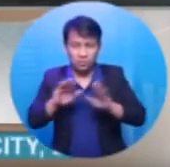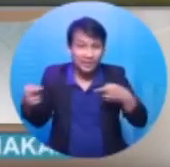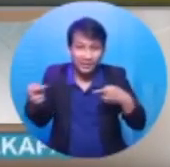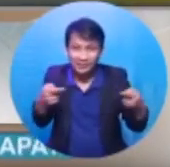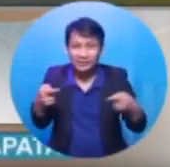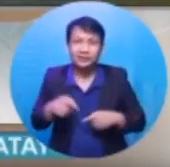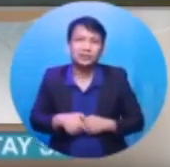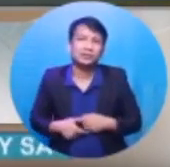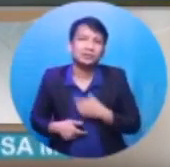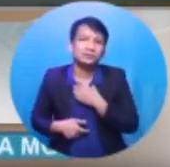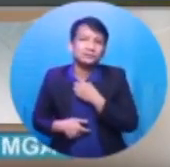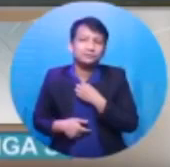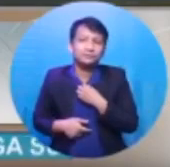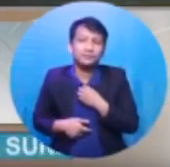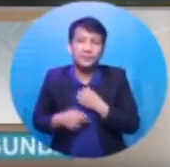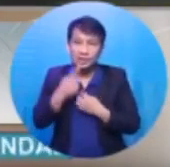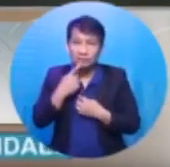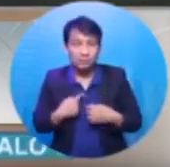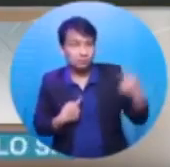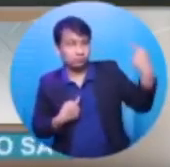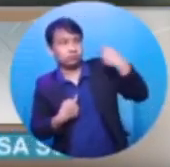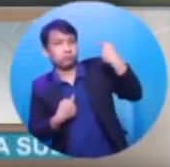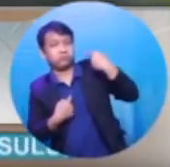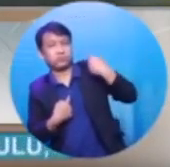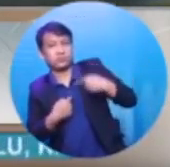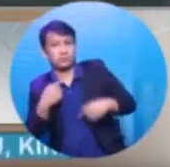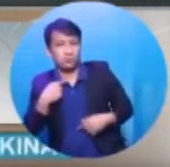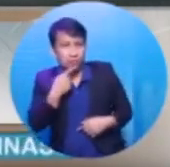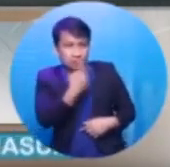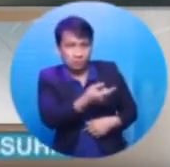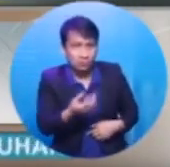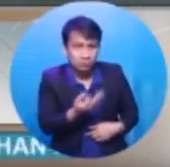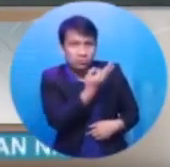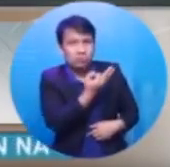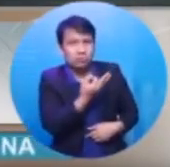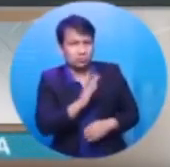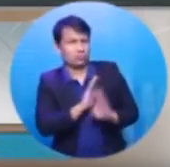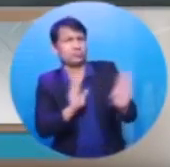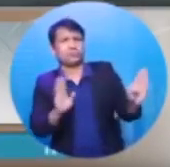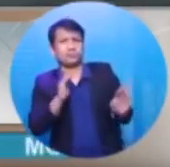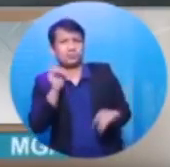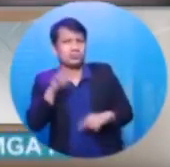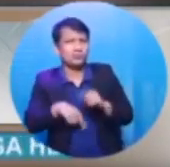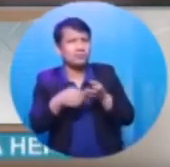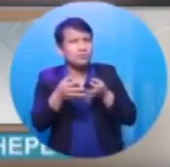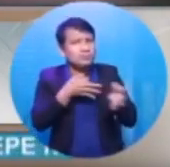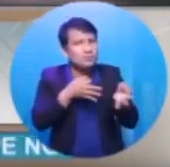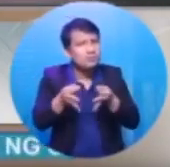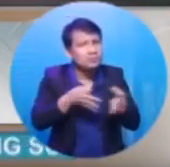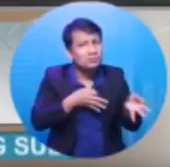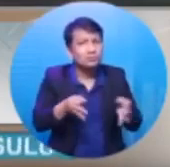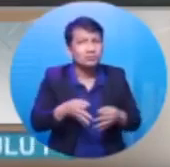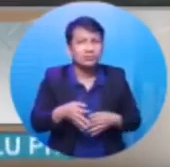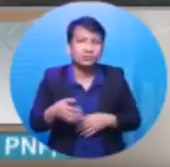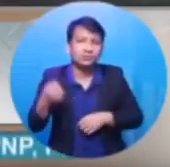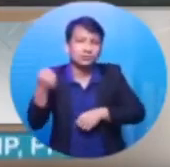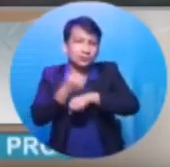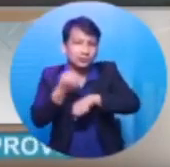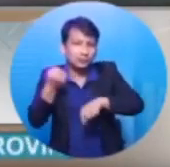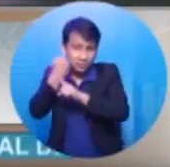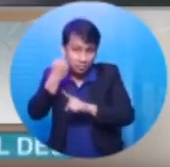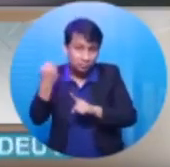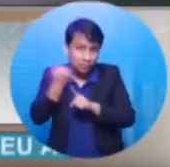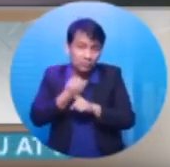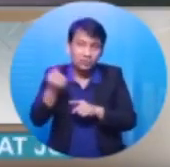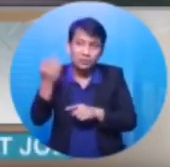nagpapaliwanag ako, sir, tapos maya-maya, sir, dinuro-duro ko na daw siya, pinagmumura ko na daw siya. Pero habang nagpapaliwanag ako, sir, sinusuntok niya kami dalawa ng kapatid